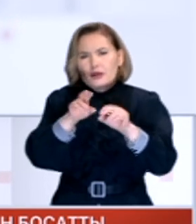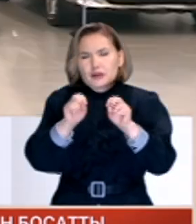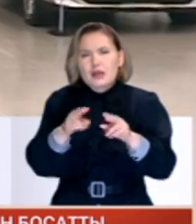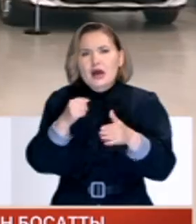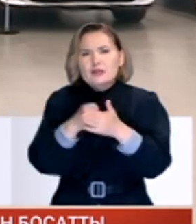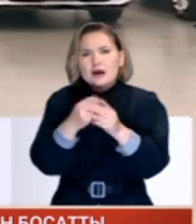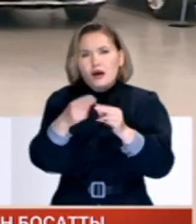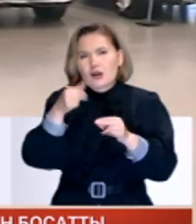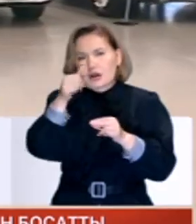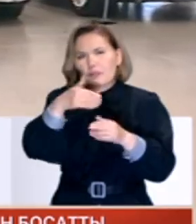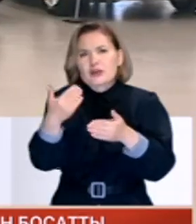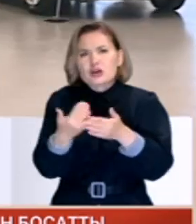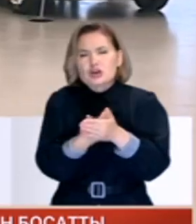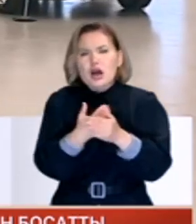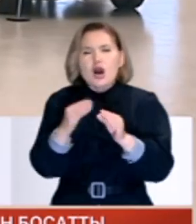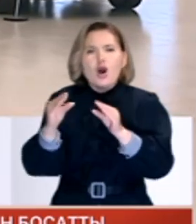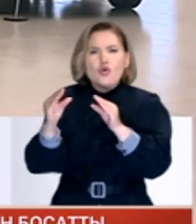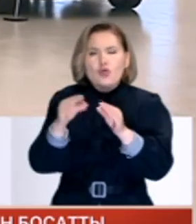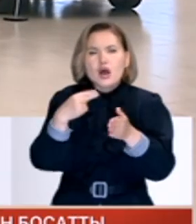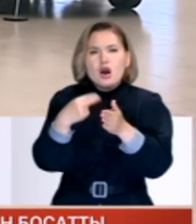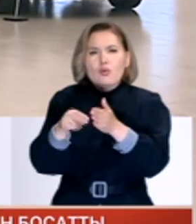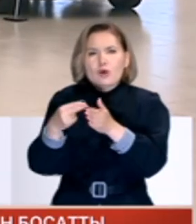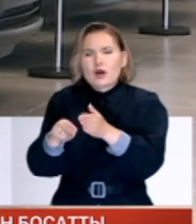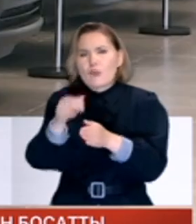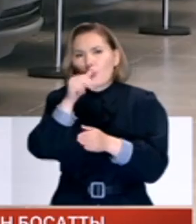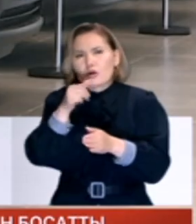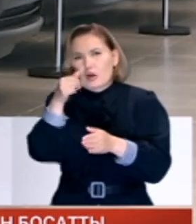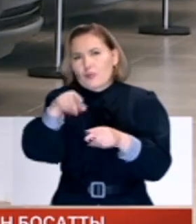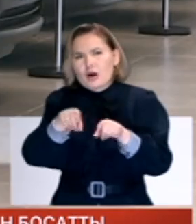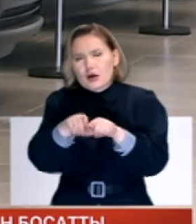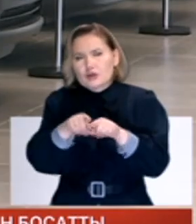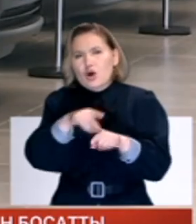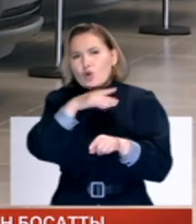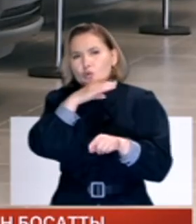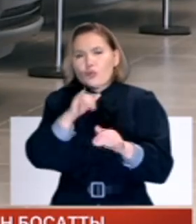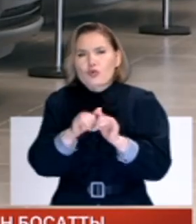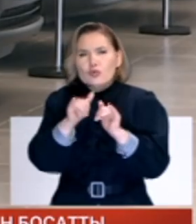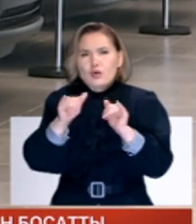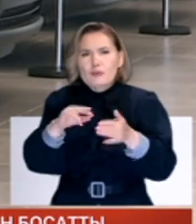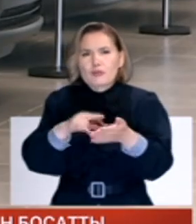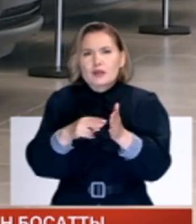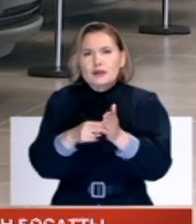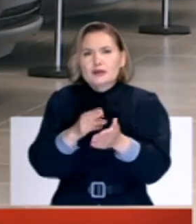соңына дейін жаңа көлік мінгендер былтырға қарағанда едәуір көп болады деп болжап отыр.